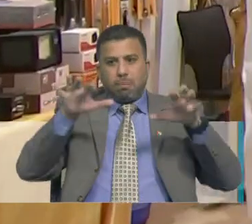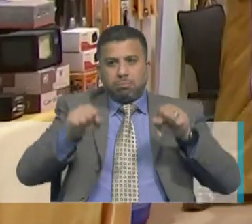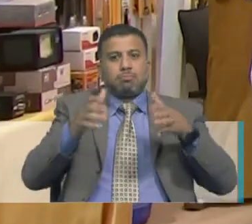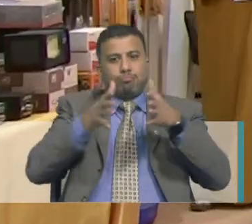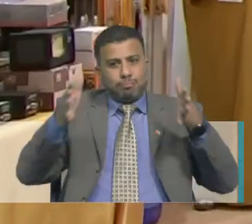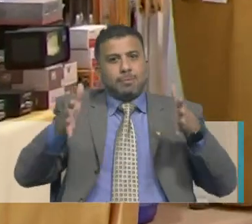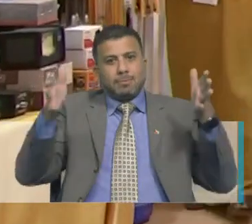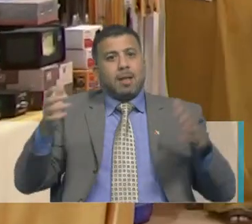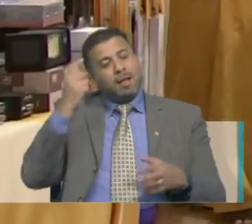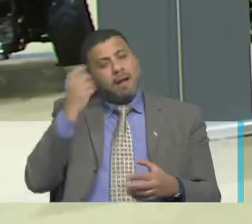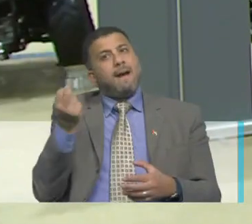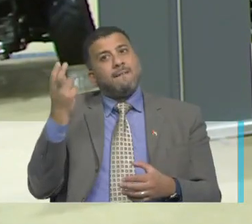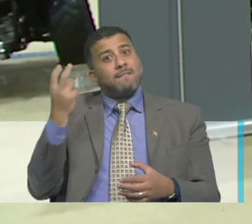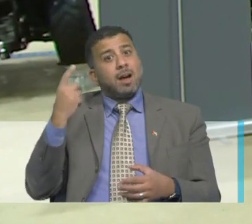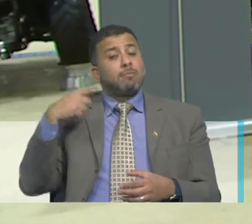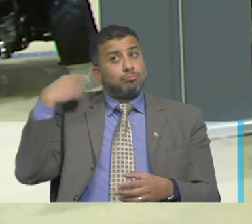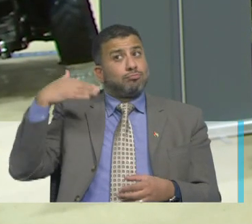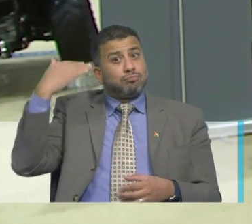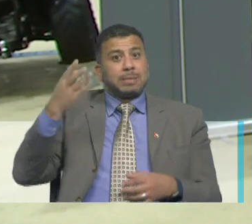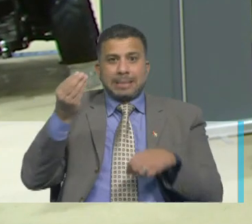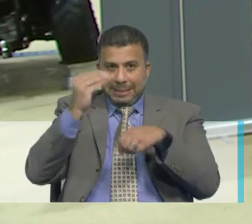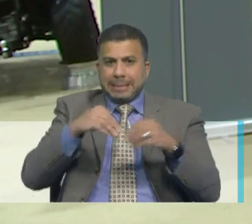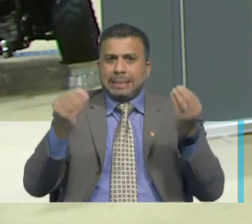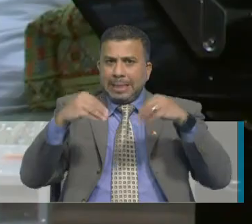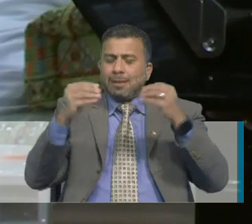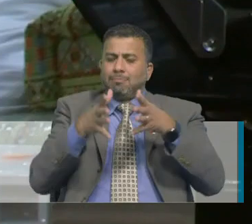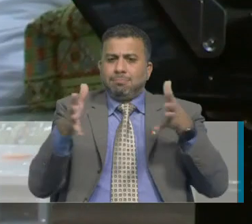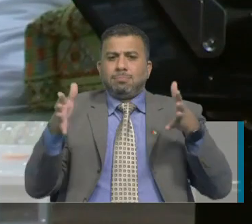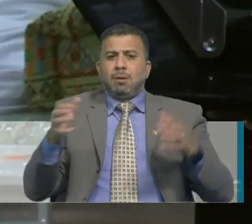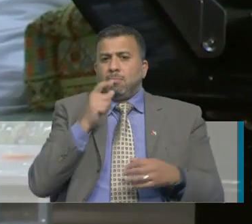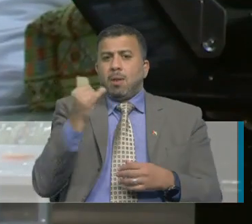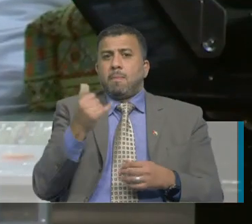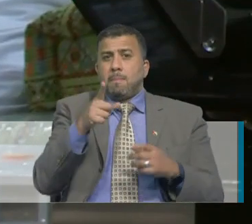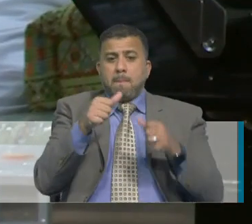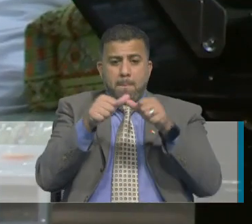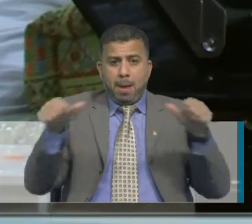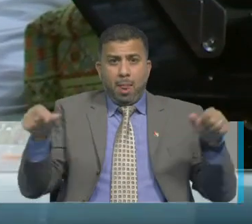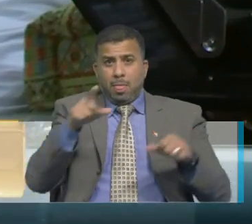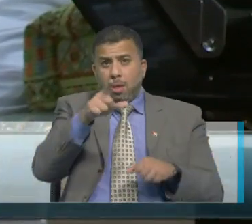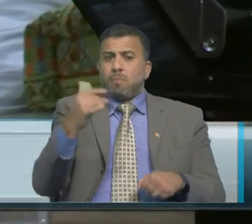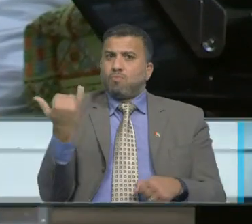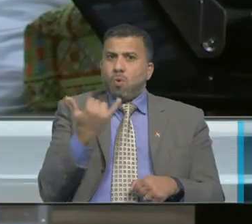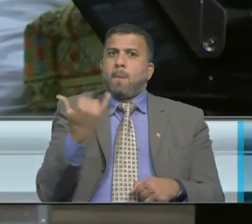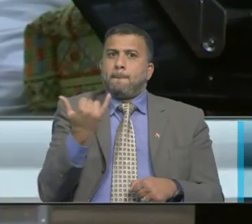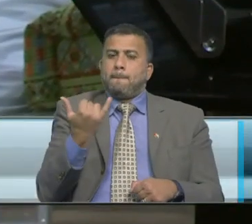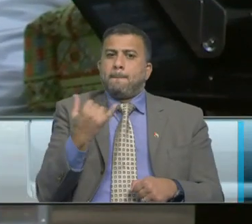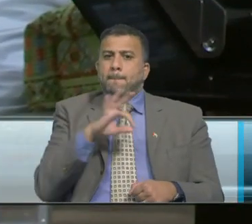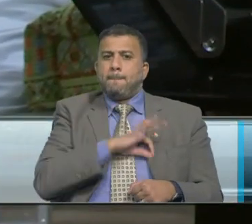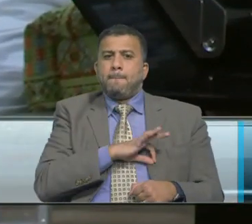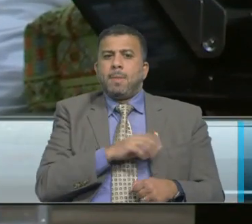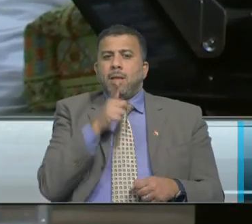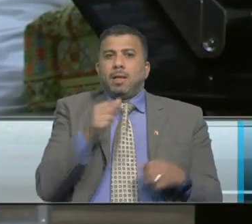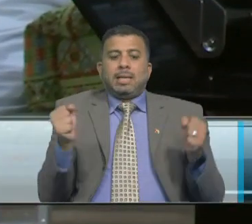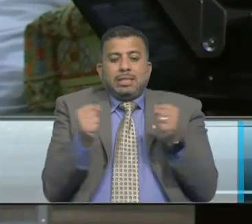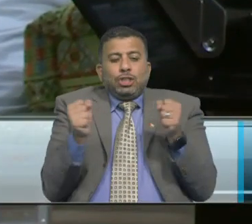شاء الله أيضاً في أفكار مستقبلية إن حتى نزيد القاعة هذه. المعرض ذو أهمية كبيرة بحكم يعني موسم